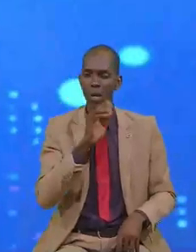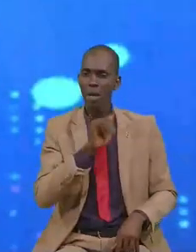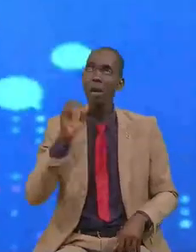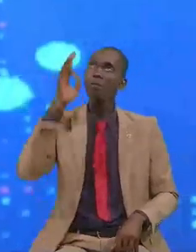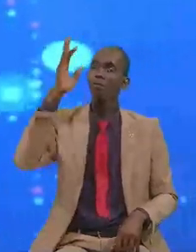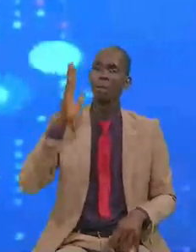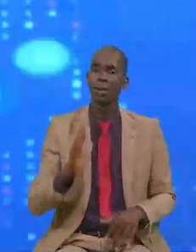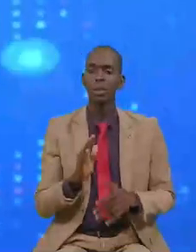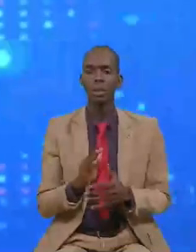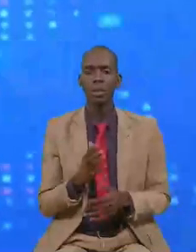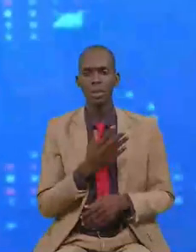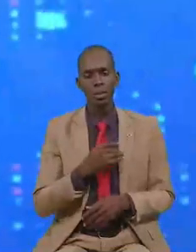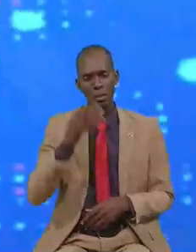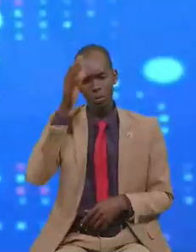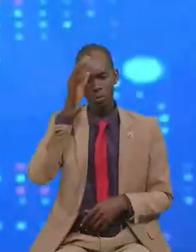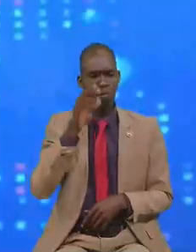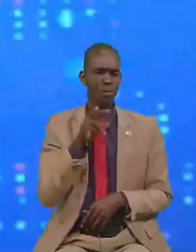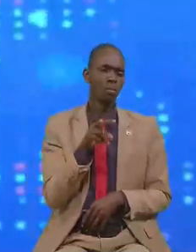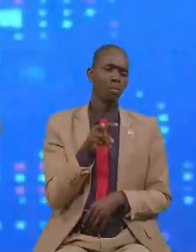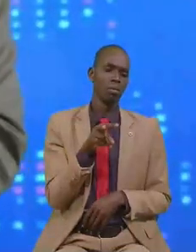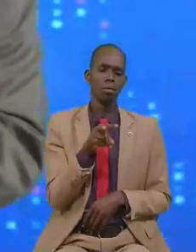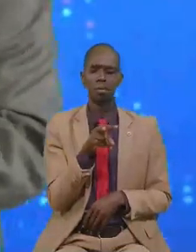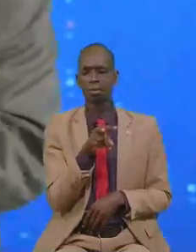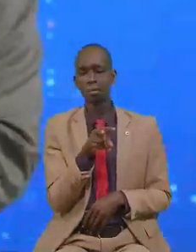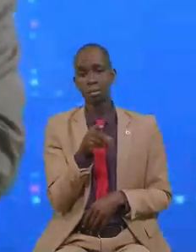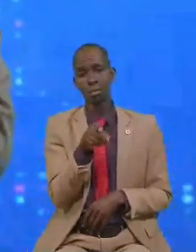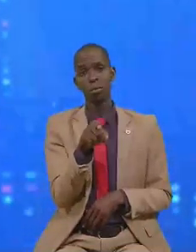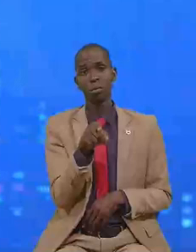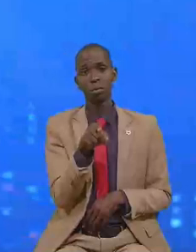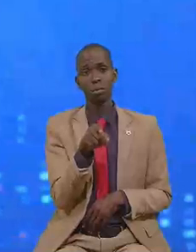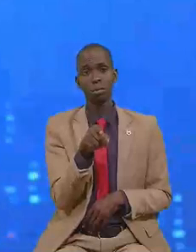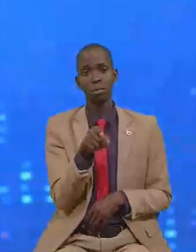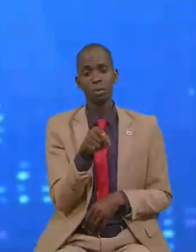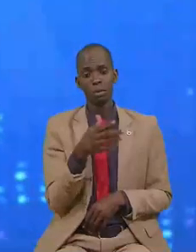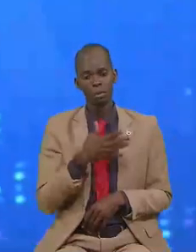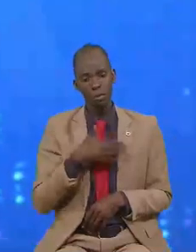Le papa l'a regardé et dit, toi, mon fils,